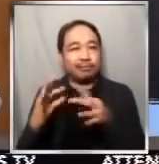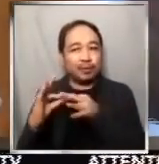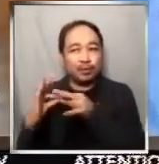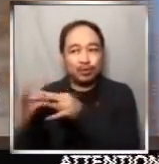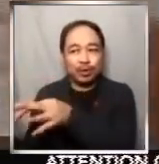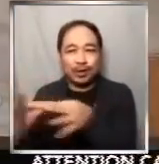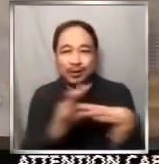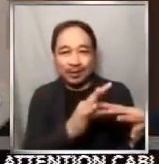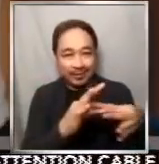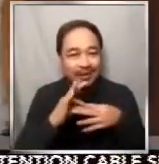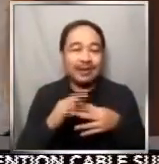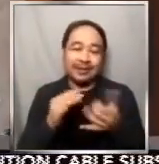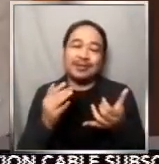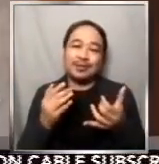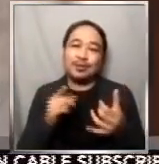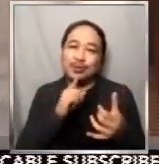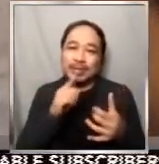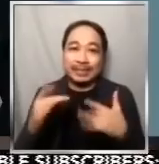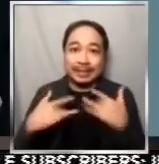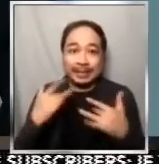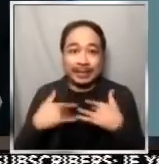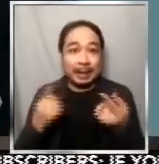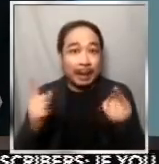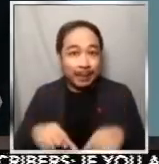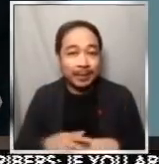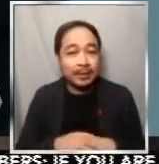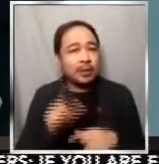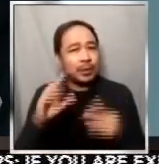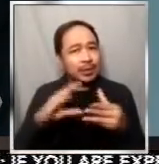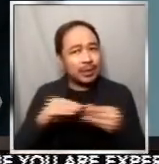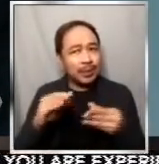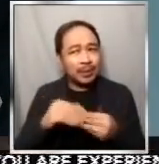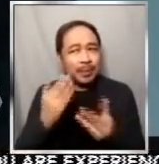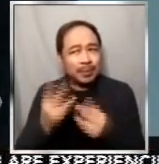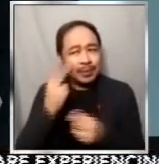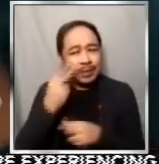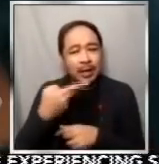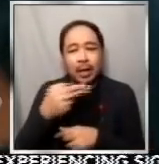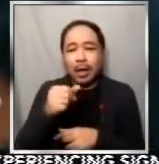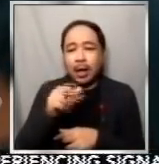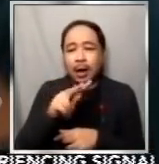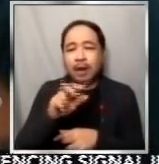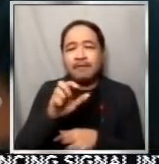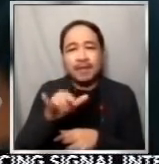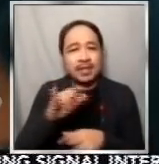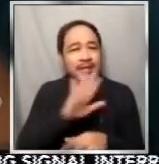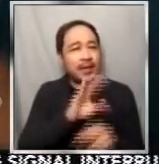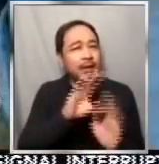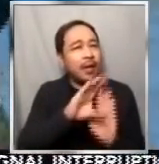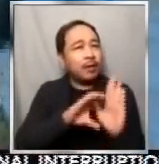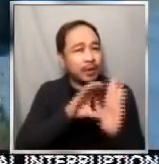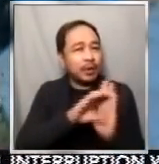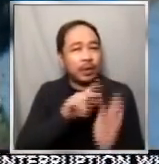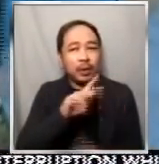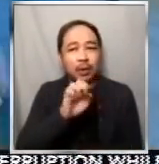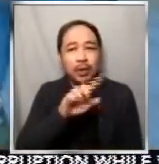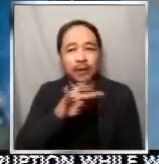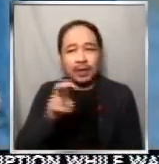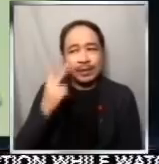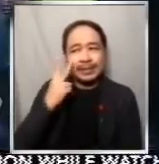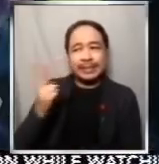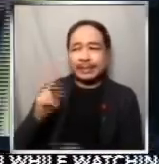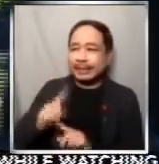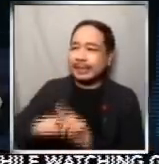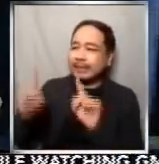kwento, habang tila nagkakaroon ng kakaibang pagtingin si Harvey, ang karakter ni Kelvin, sa karakter ni Mikee na si